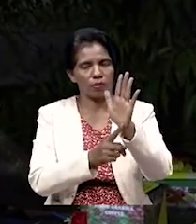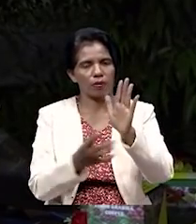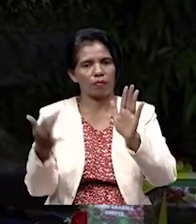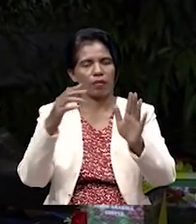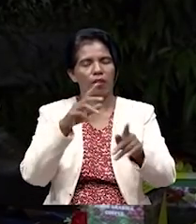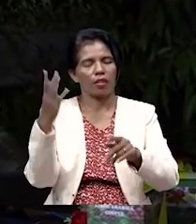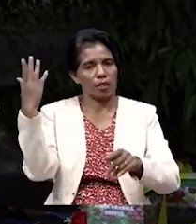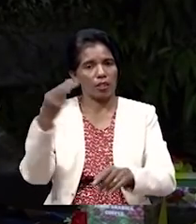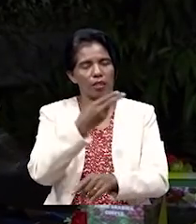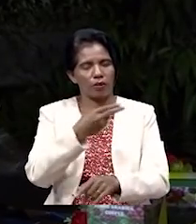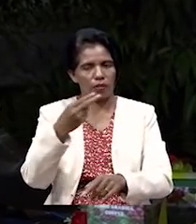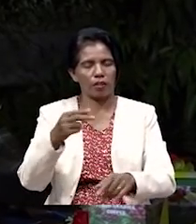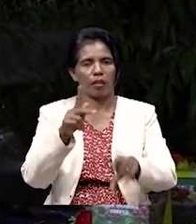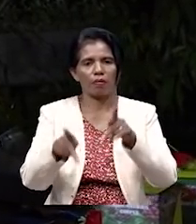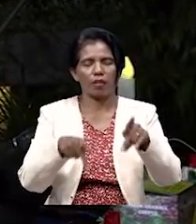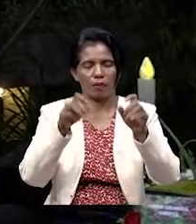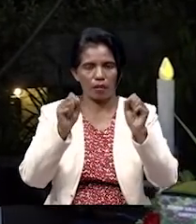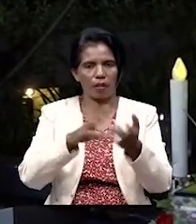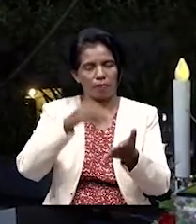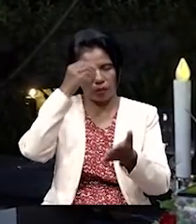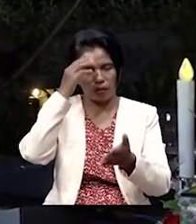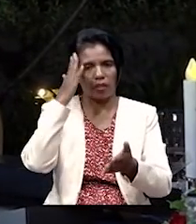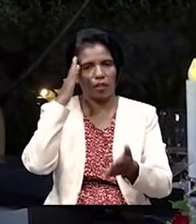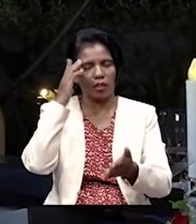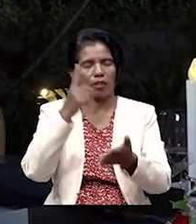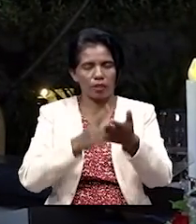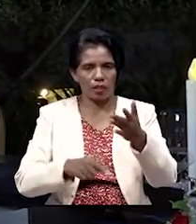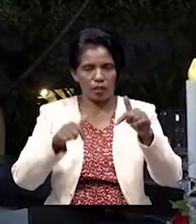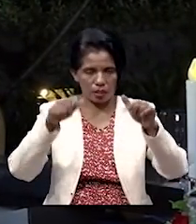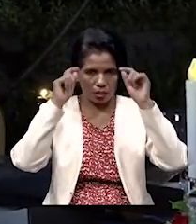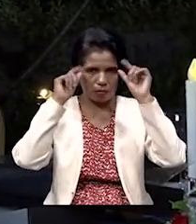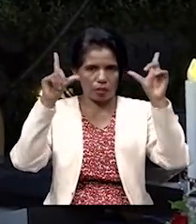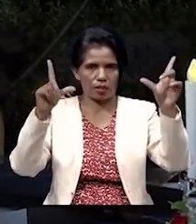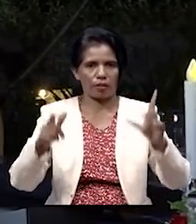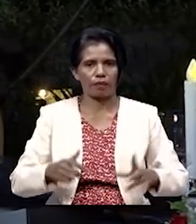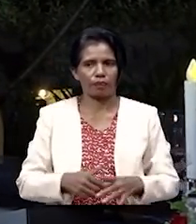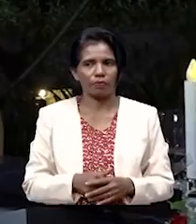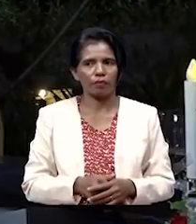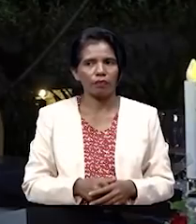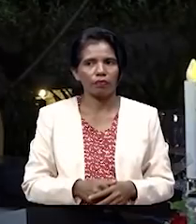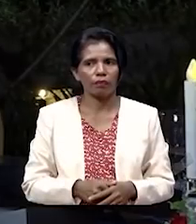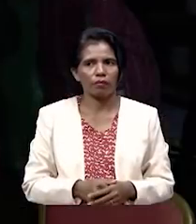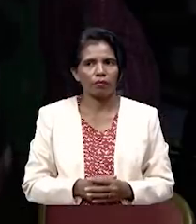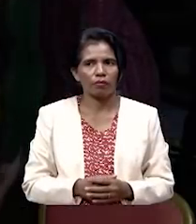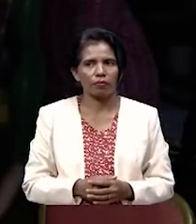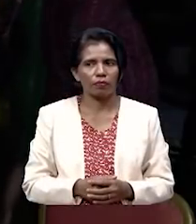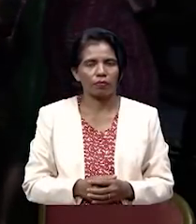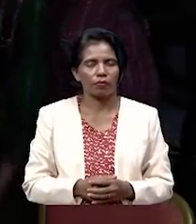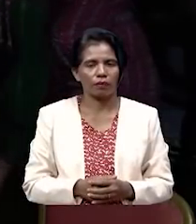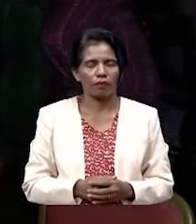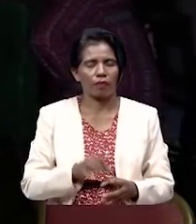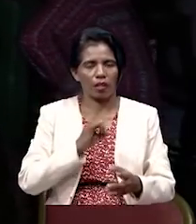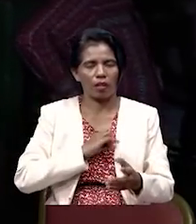e Indonesia, nune ema barak aprende no hatene saída makakontesi e Timor-Leste. Saya ingin belajar ke sini, saya